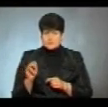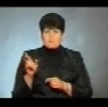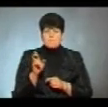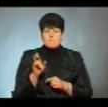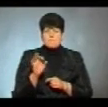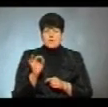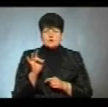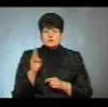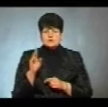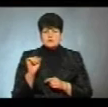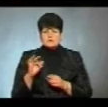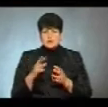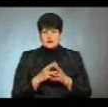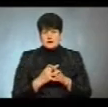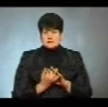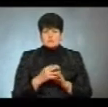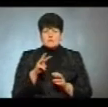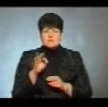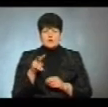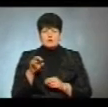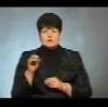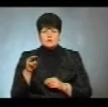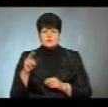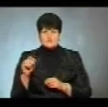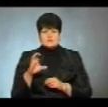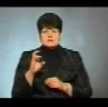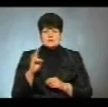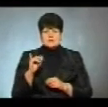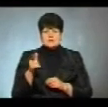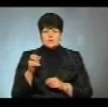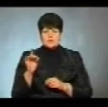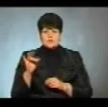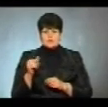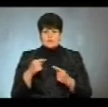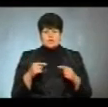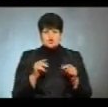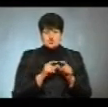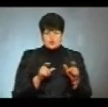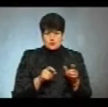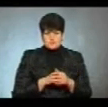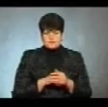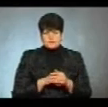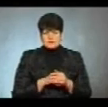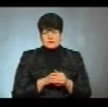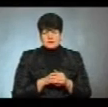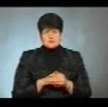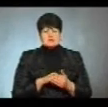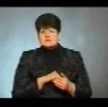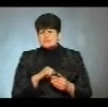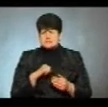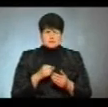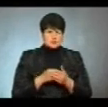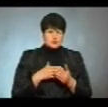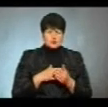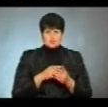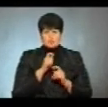Борщівка, Буглів, Молодьків, Снігурівка та інші школи. Самий найдорожчий подарунок на сході